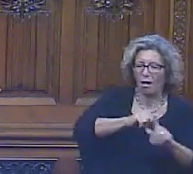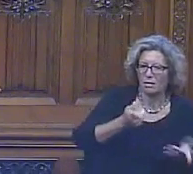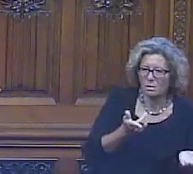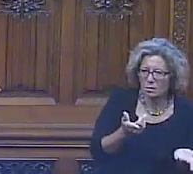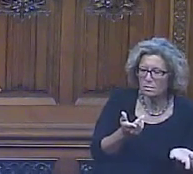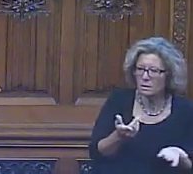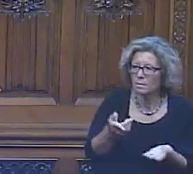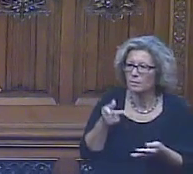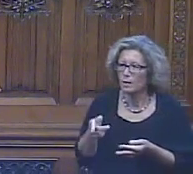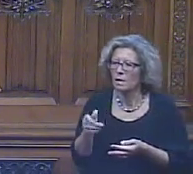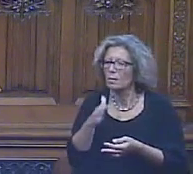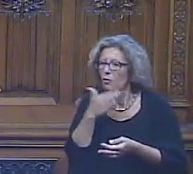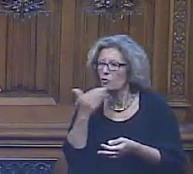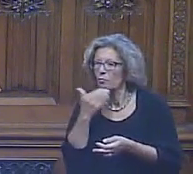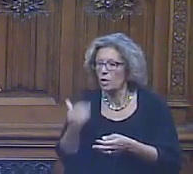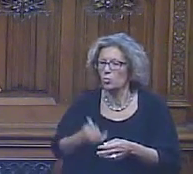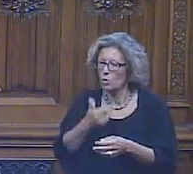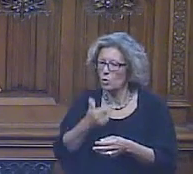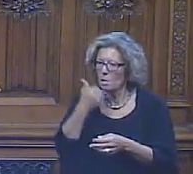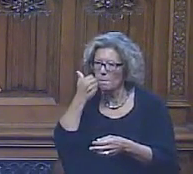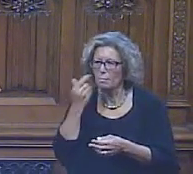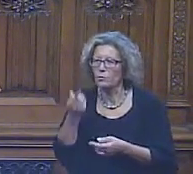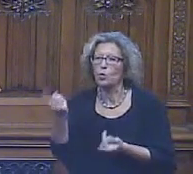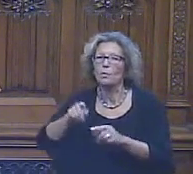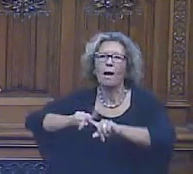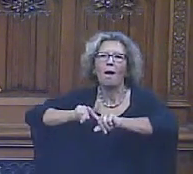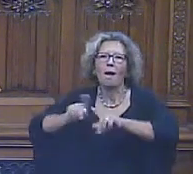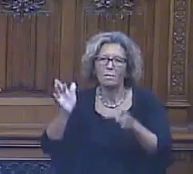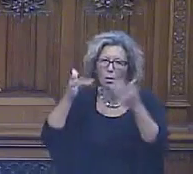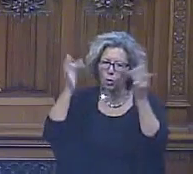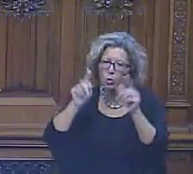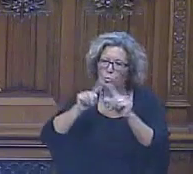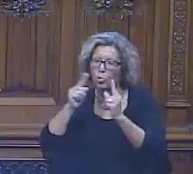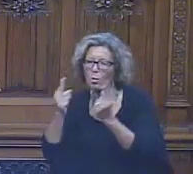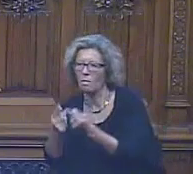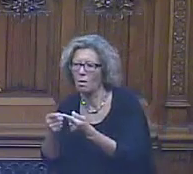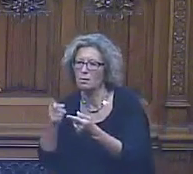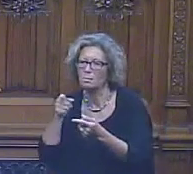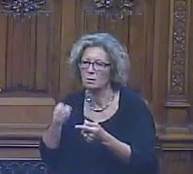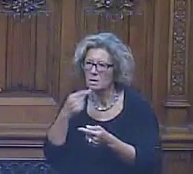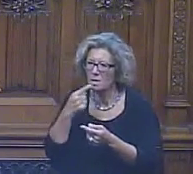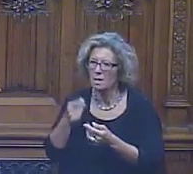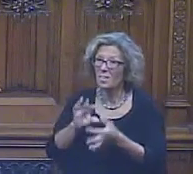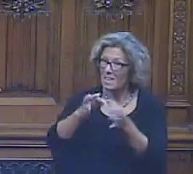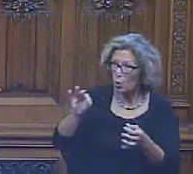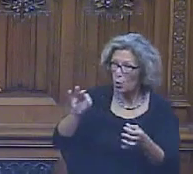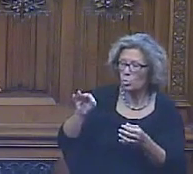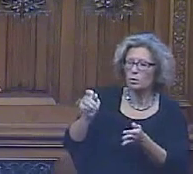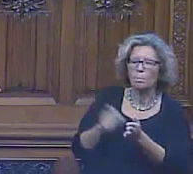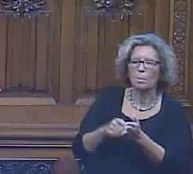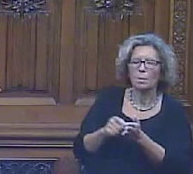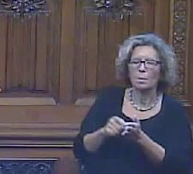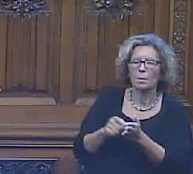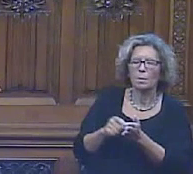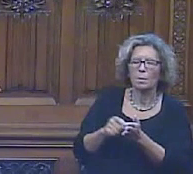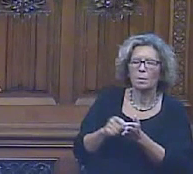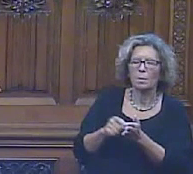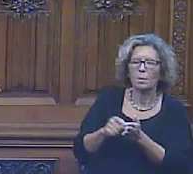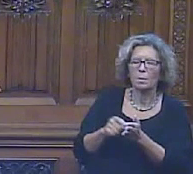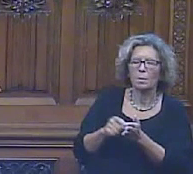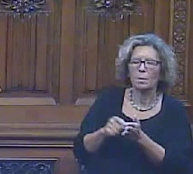Als jene vielen jungen Männer, die aus einem wirklich anderen Kulturkreis kommen und die werden sich wahrscheinlich, wenn das religiös bedingt ist, von uns durch die